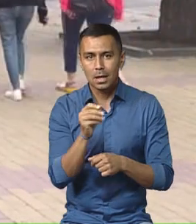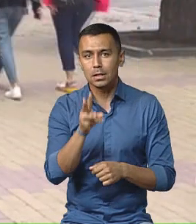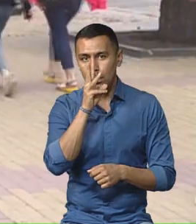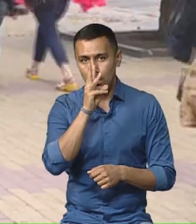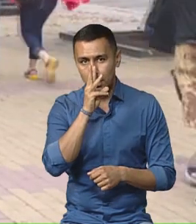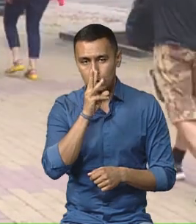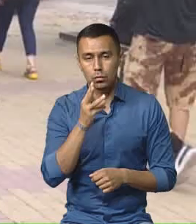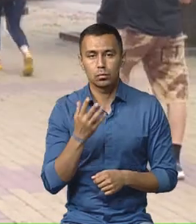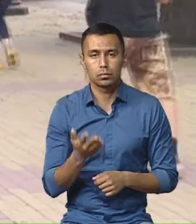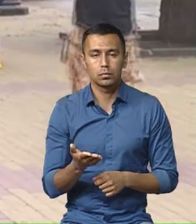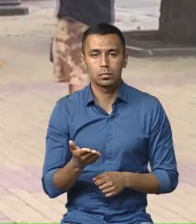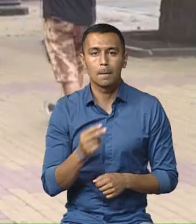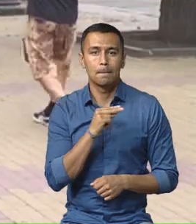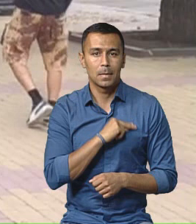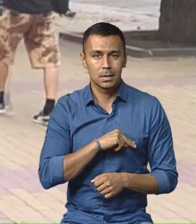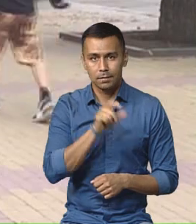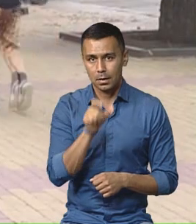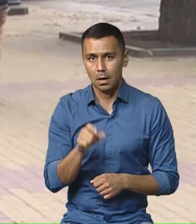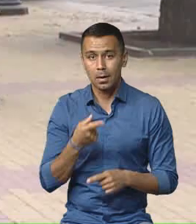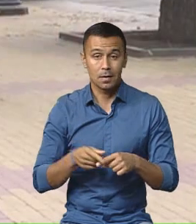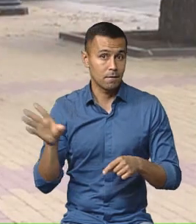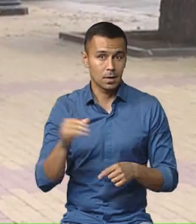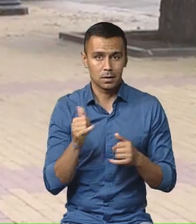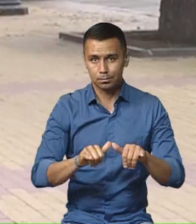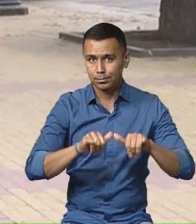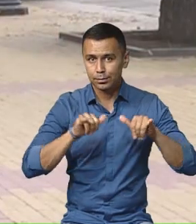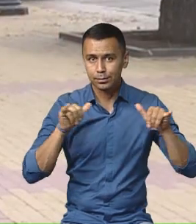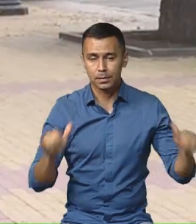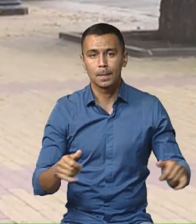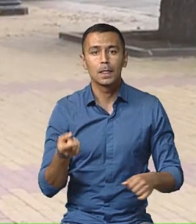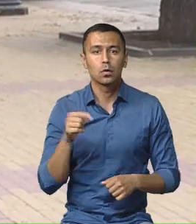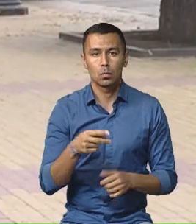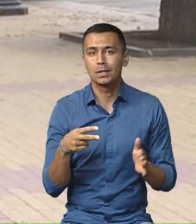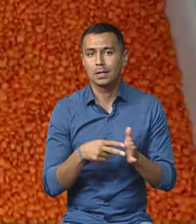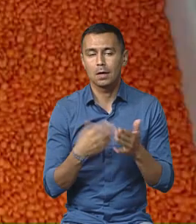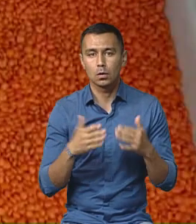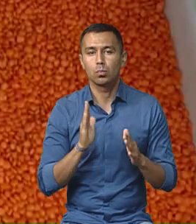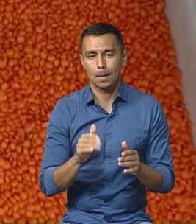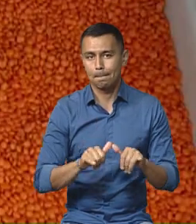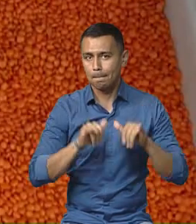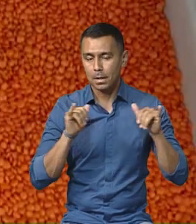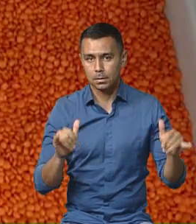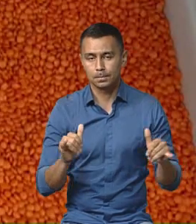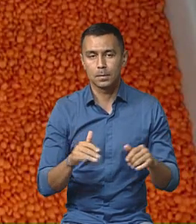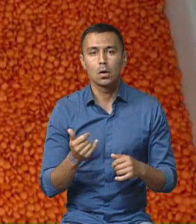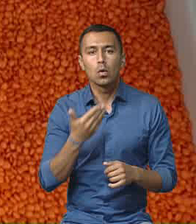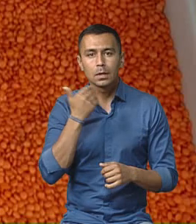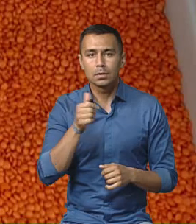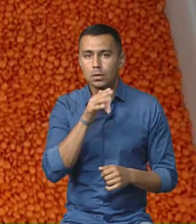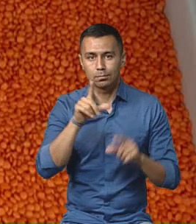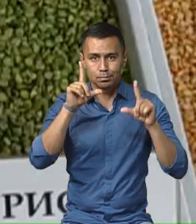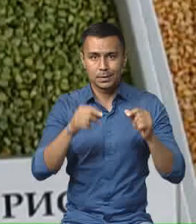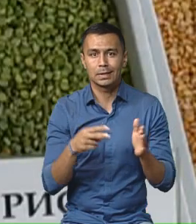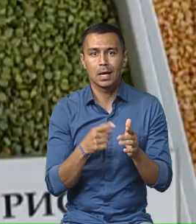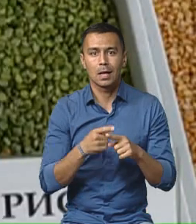плату працівникам. Це ж все воно зараз більше. Тому ціна вже буде більша. На що останнім часом знизилась ціна, то